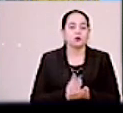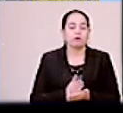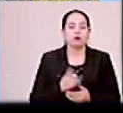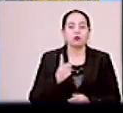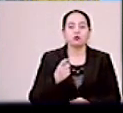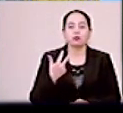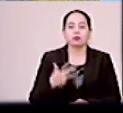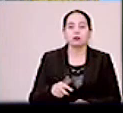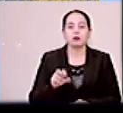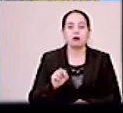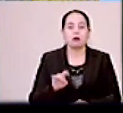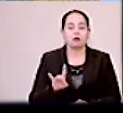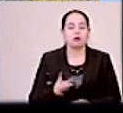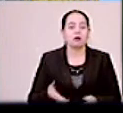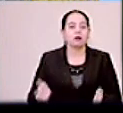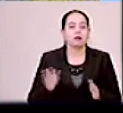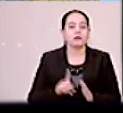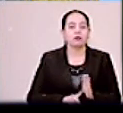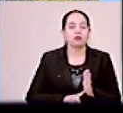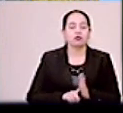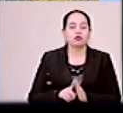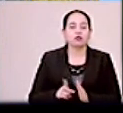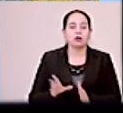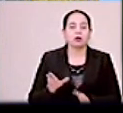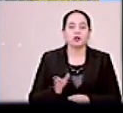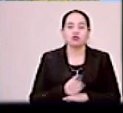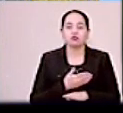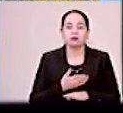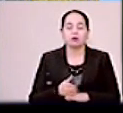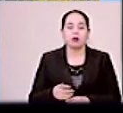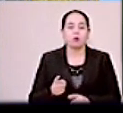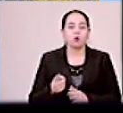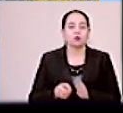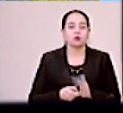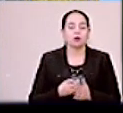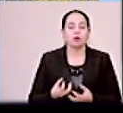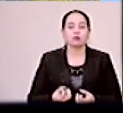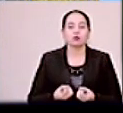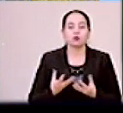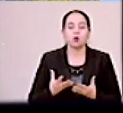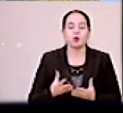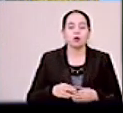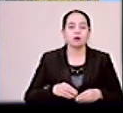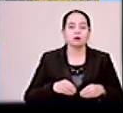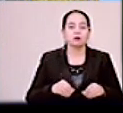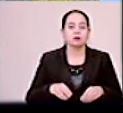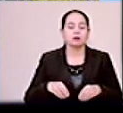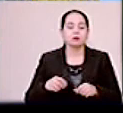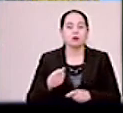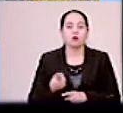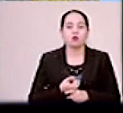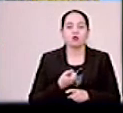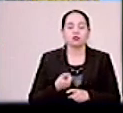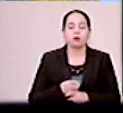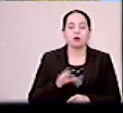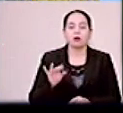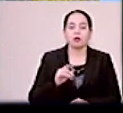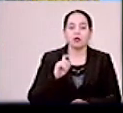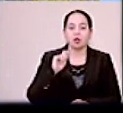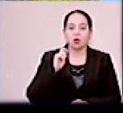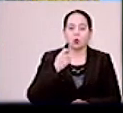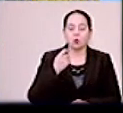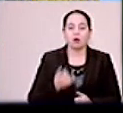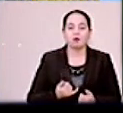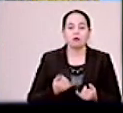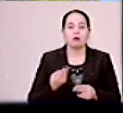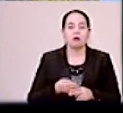130 ар. Давайте сначала в частях узнаем, сколько засеяно картофелем и луком.